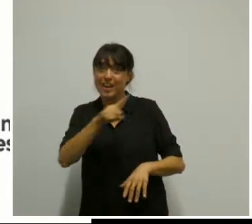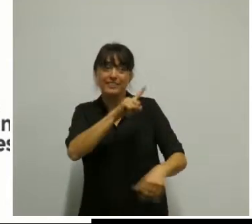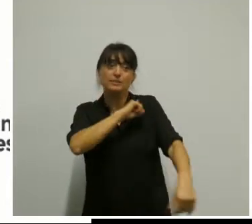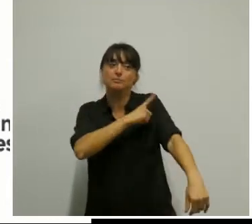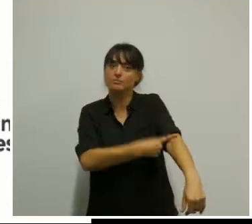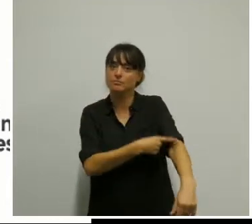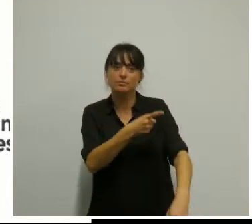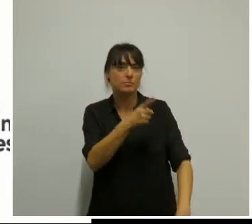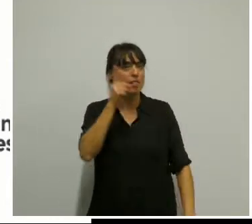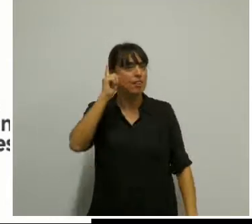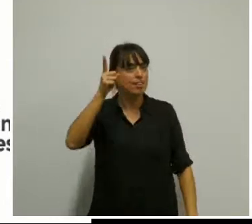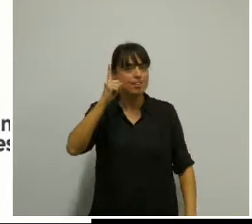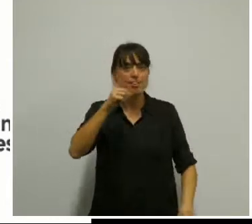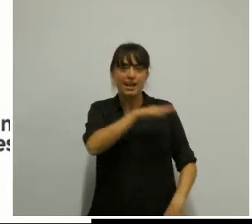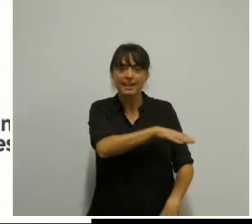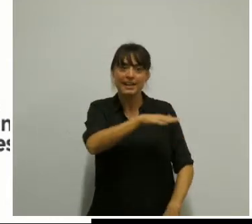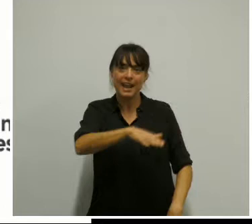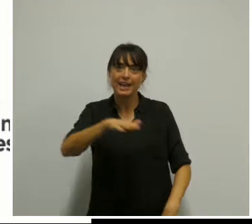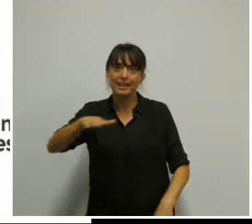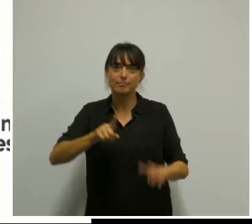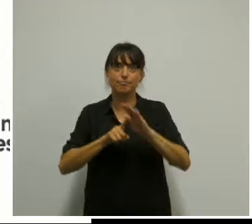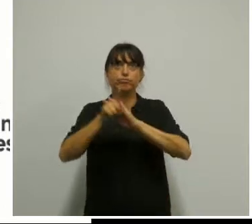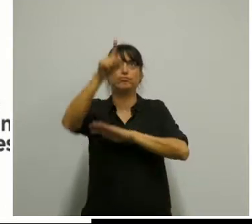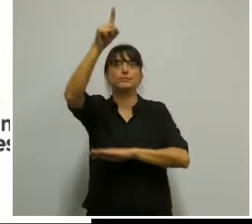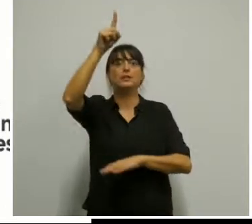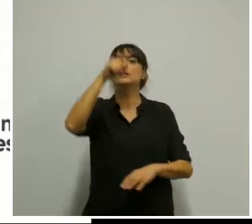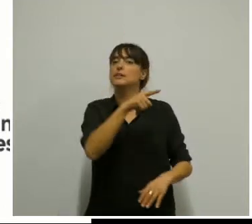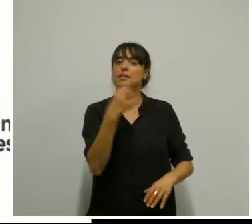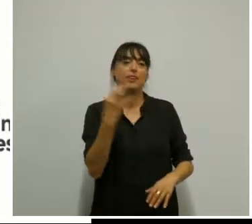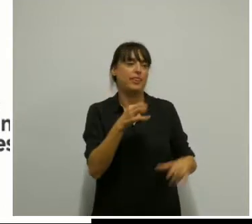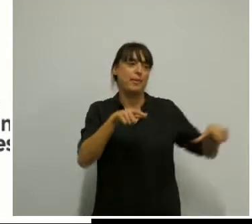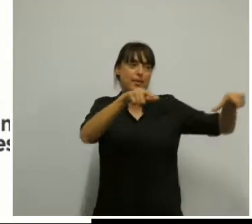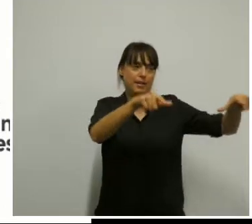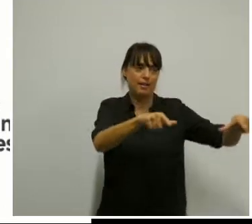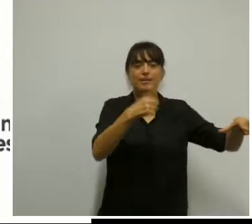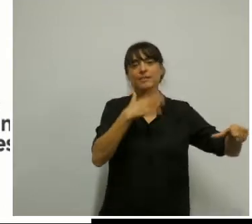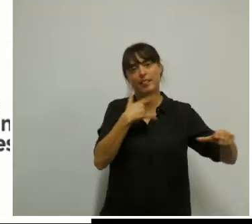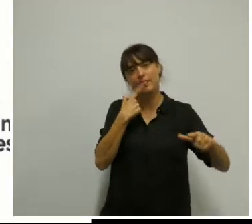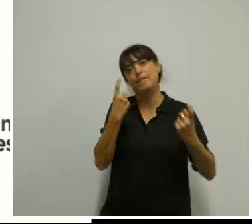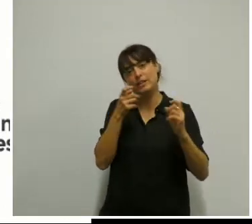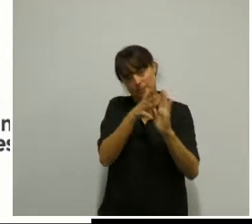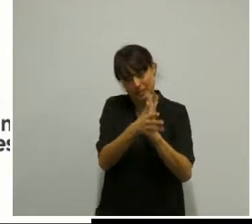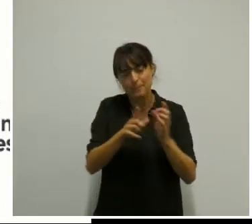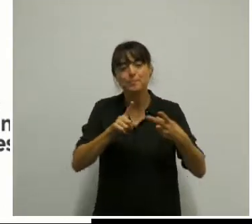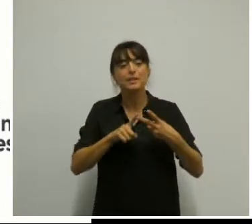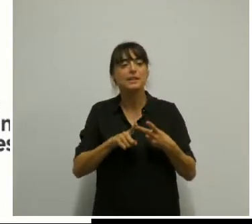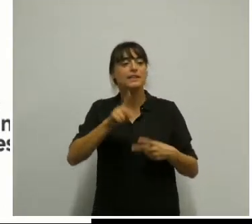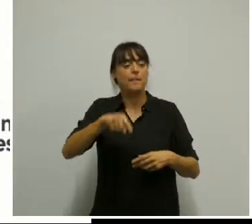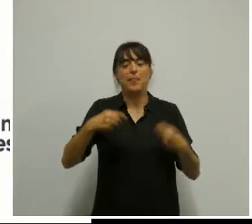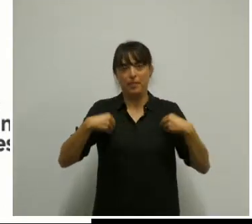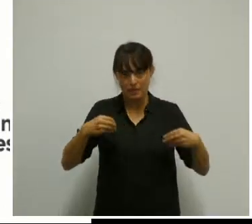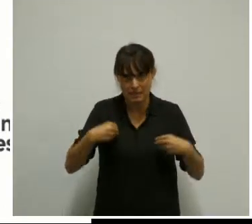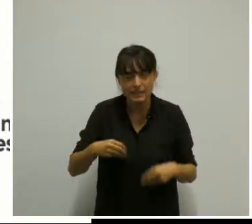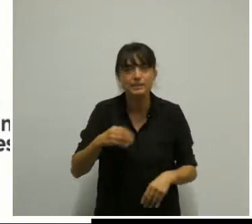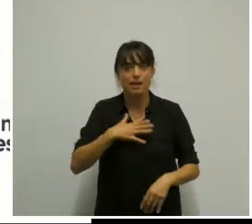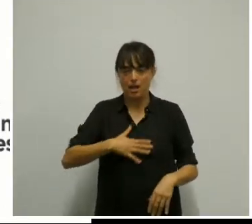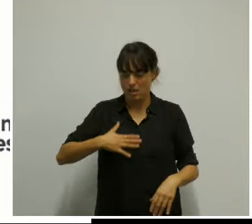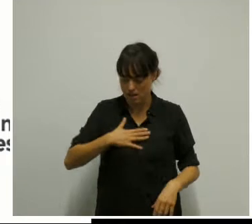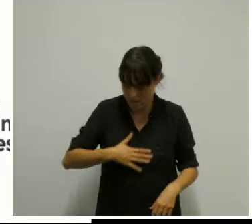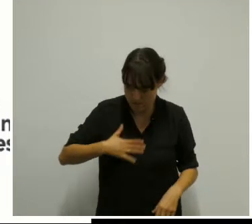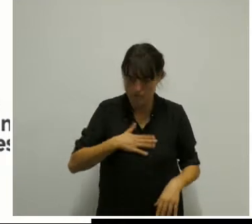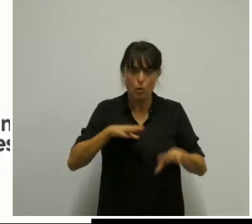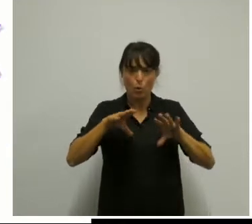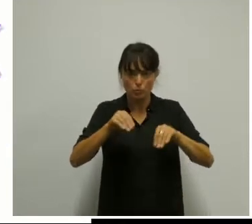és fonamental per un nen i una nena créixer. No? Vull dir que s'havia de treballar molts aspectes, bueno, que fos divertit, que fos confortable i que donés